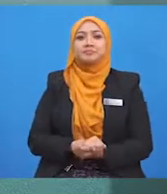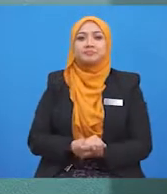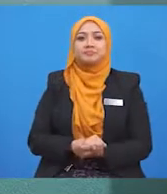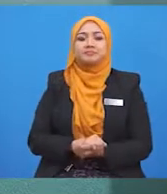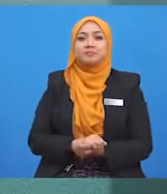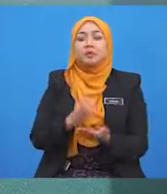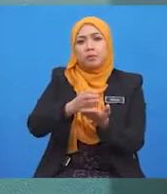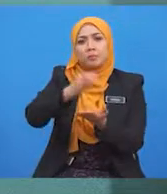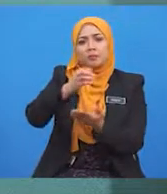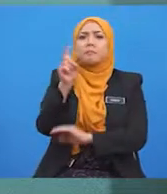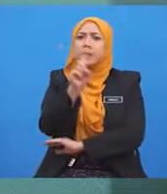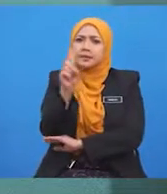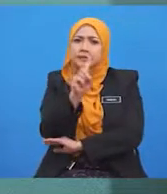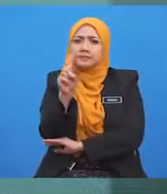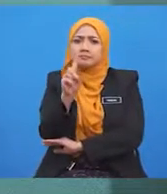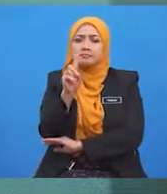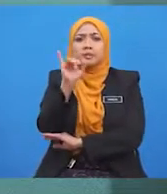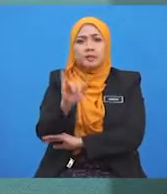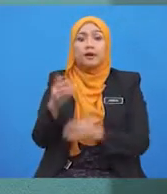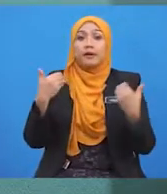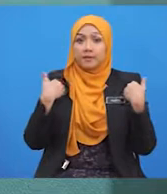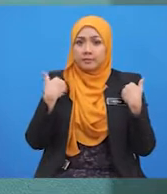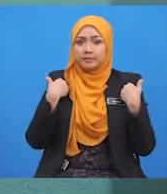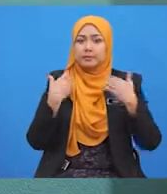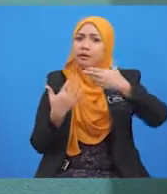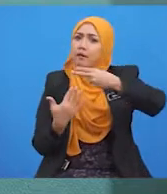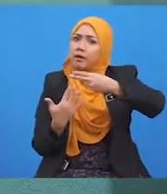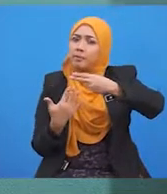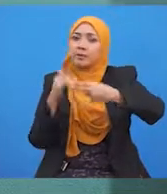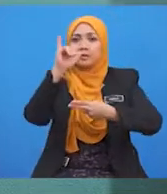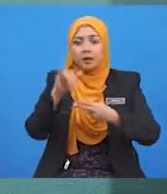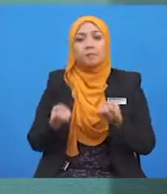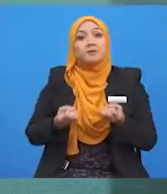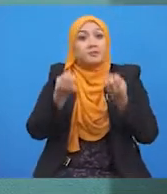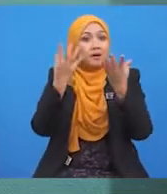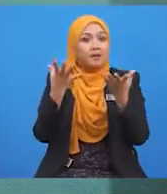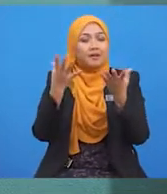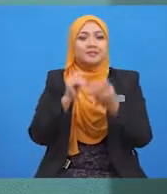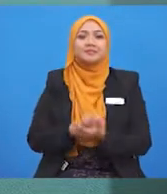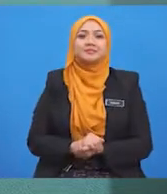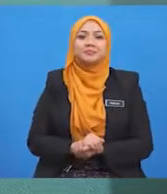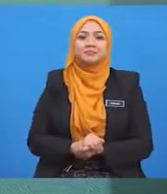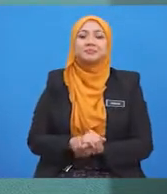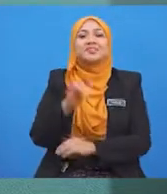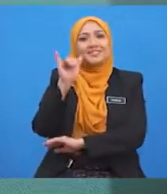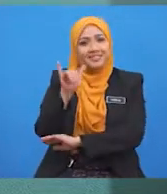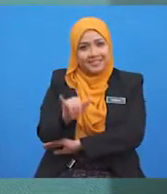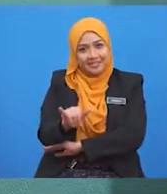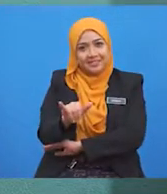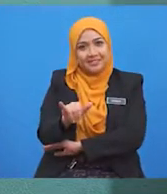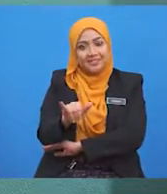because yang banyakkah mempunyai HB yang lebih banyak Iya